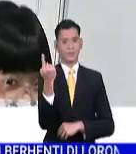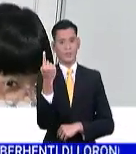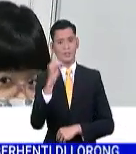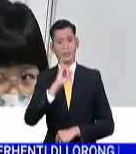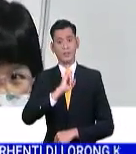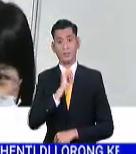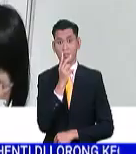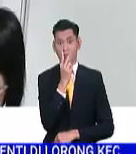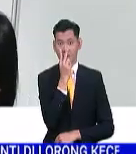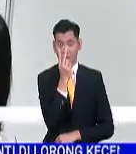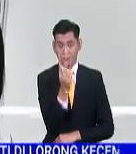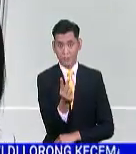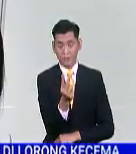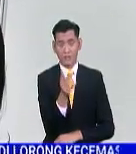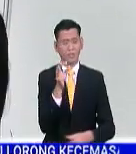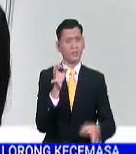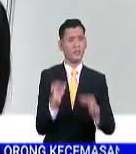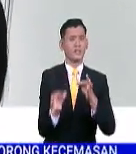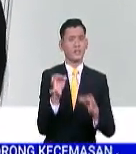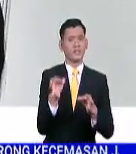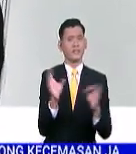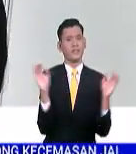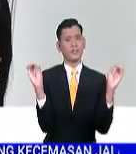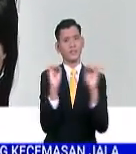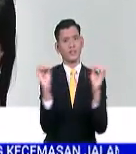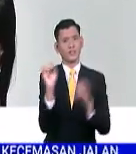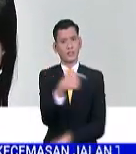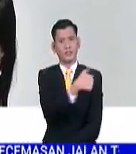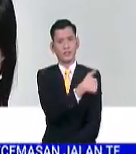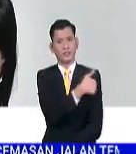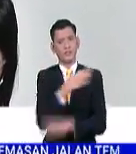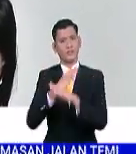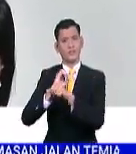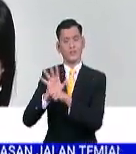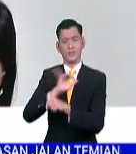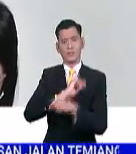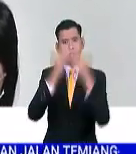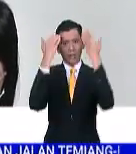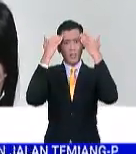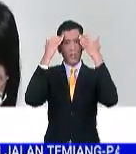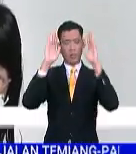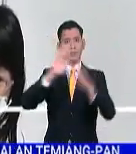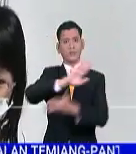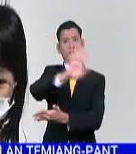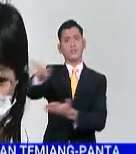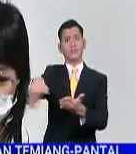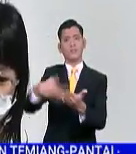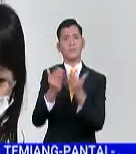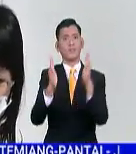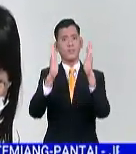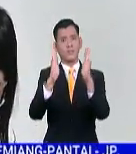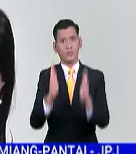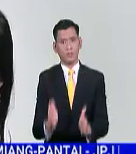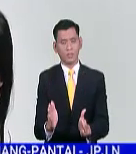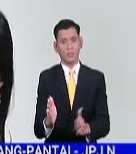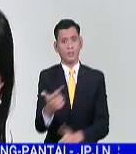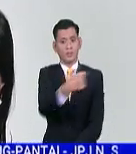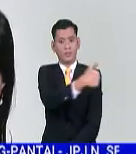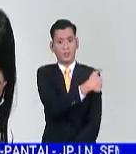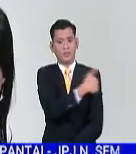tengok kalau tak vaksin, saya pun tak tahu nak buat apa. Semua orang pun ambil vaksin,